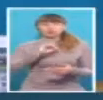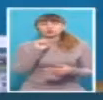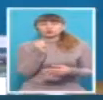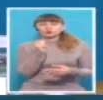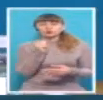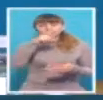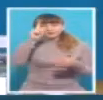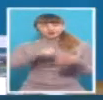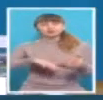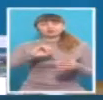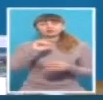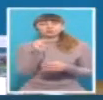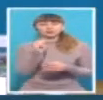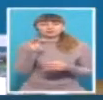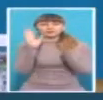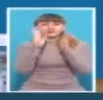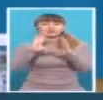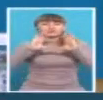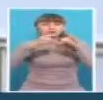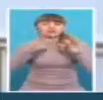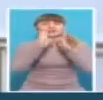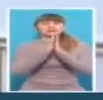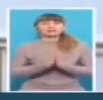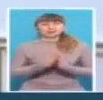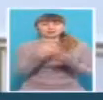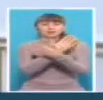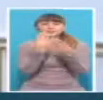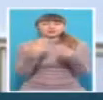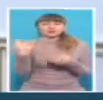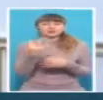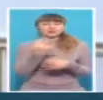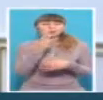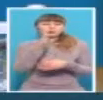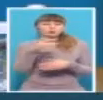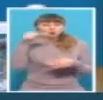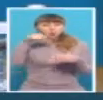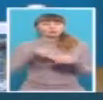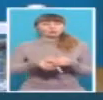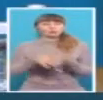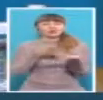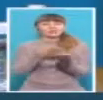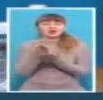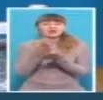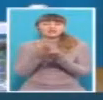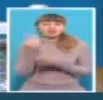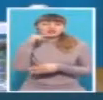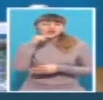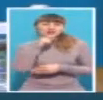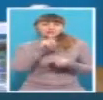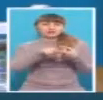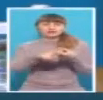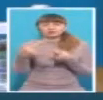Арабиясы біздің өте үлкен сенімді әріптесіміз. Мұсылман еліндегі экономика саяси жағынан қарым-қатынасымызды одан